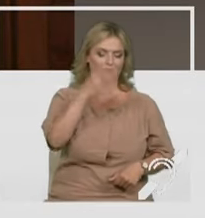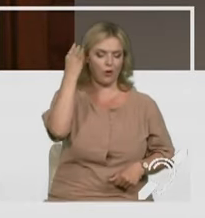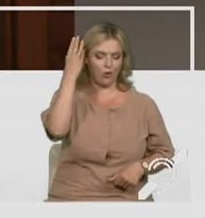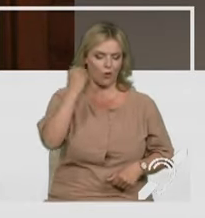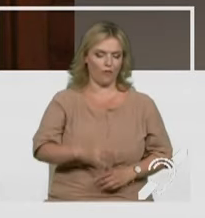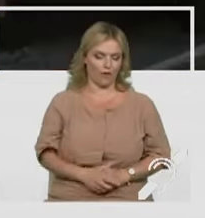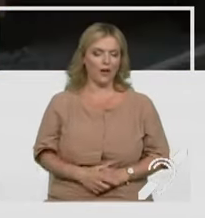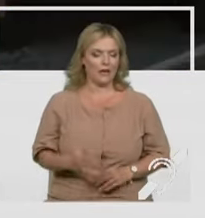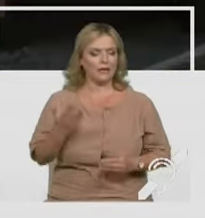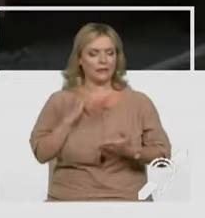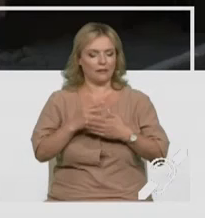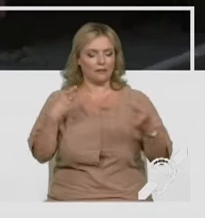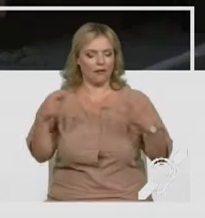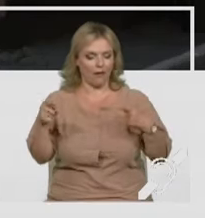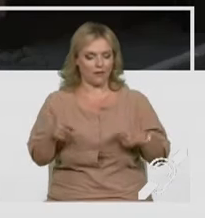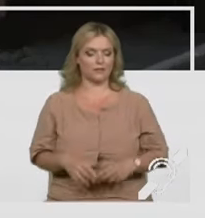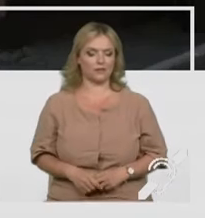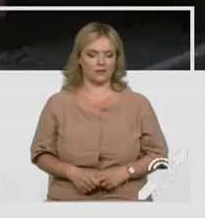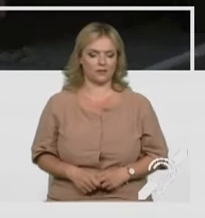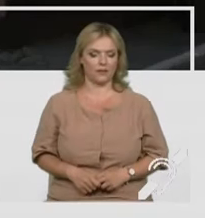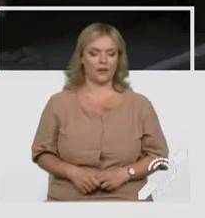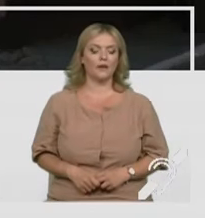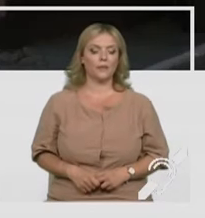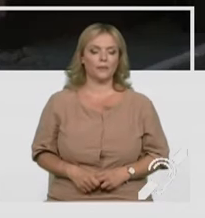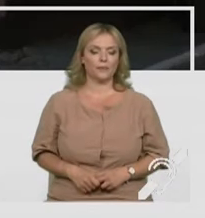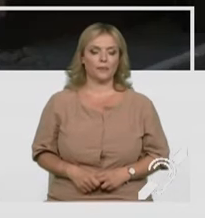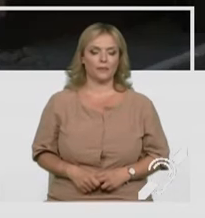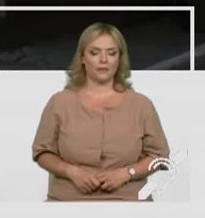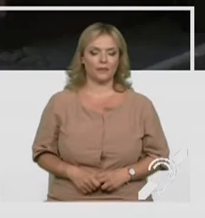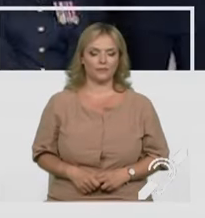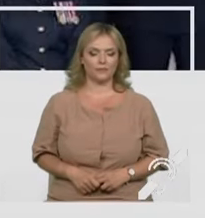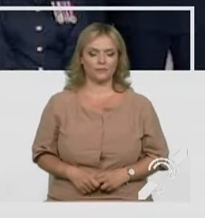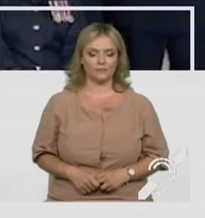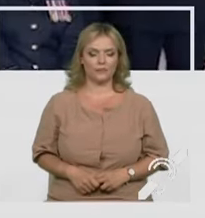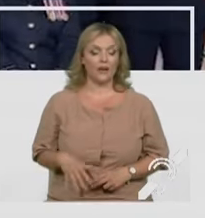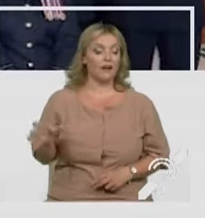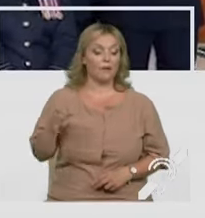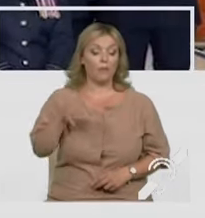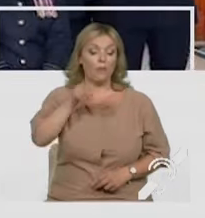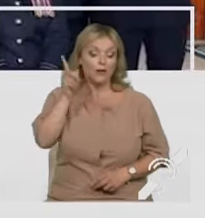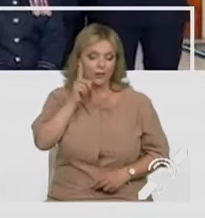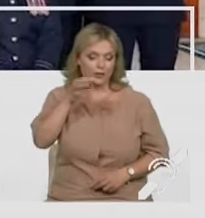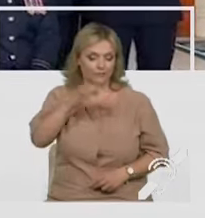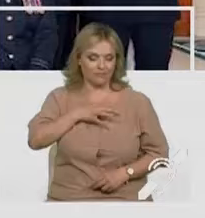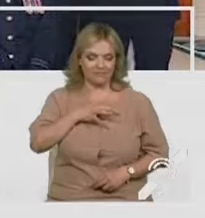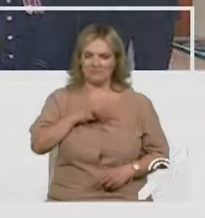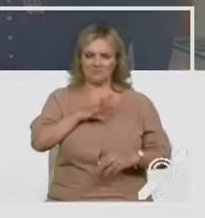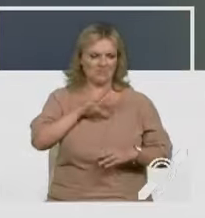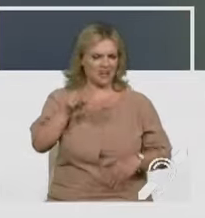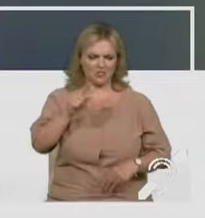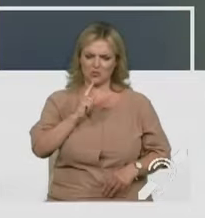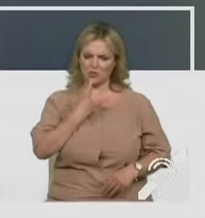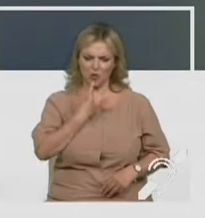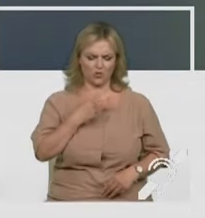și ministerul nostru optează pentru a primi cât mai multe cursuri pentru tineri ofițeri. Tinerii ne-au spus că nu le-a fost greu să se integreze